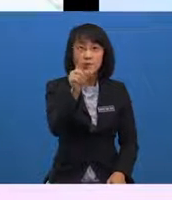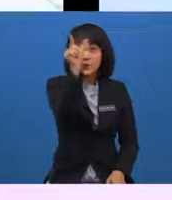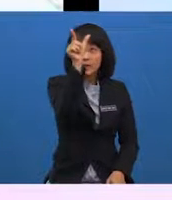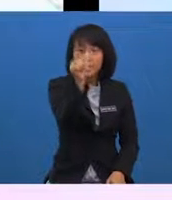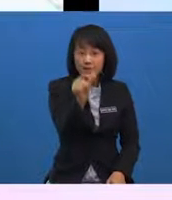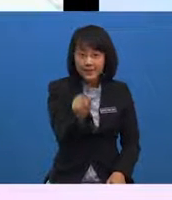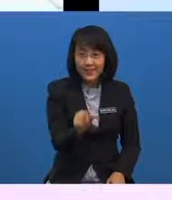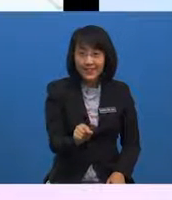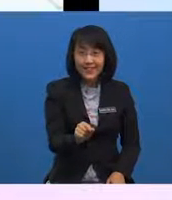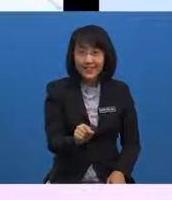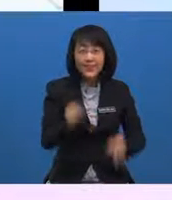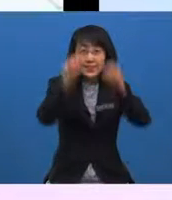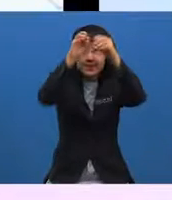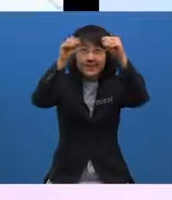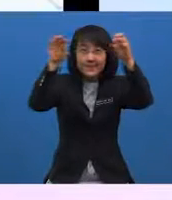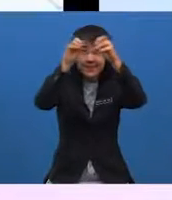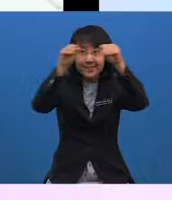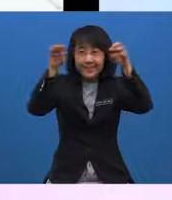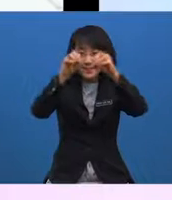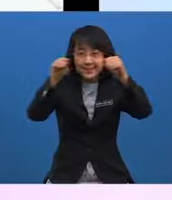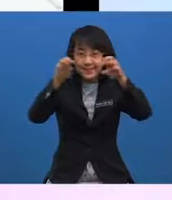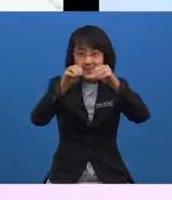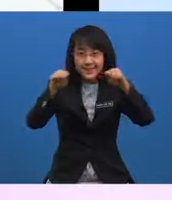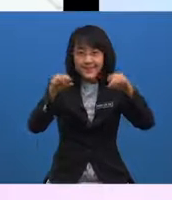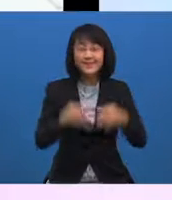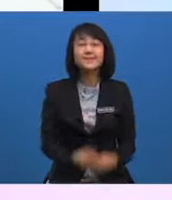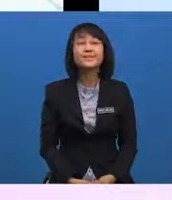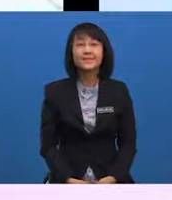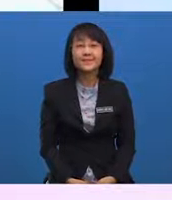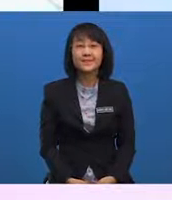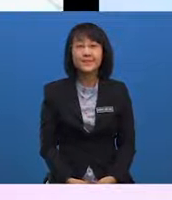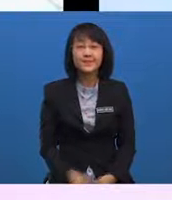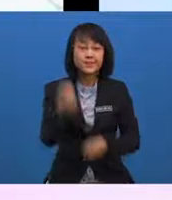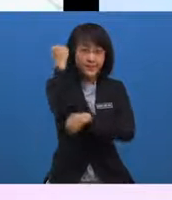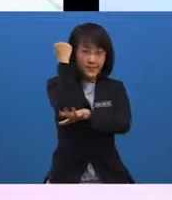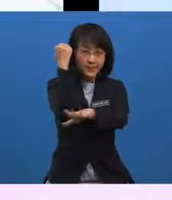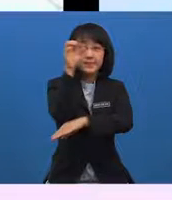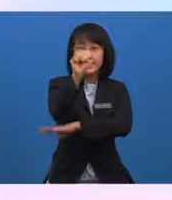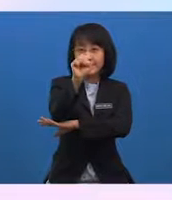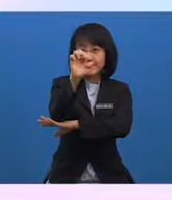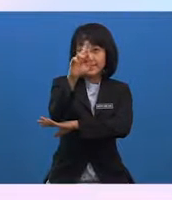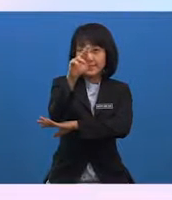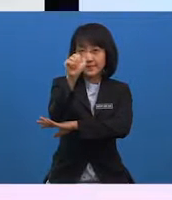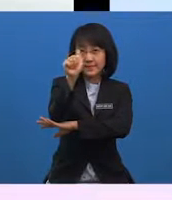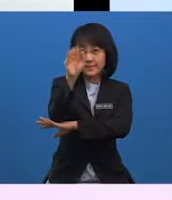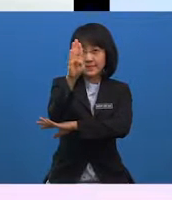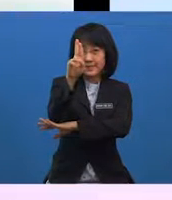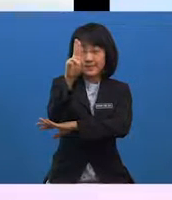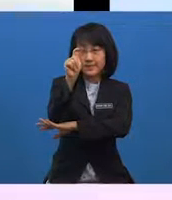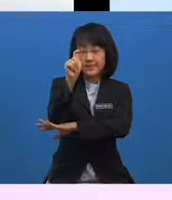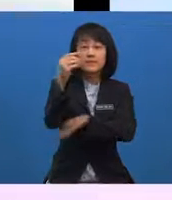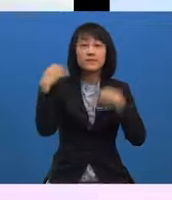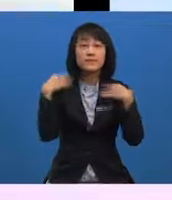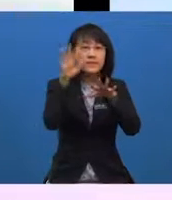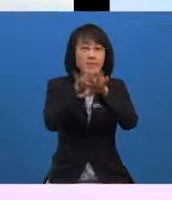mengeluarkan akar-akar yang lebih kecil. Manakala, akar serabut mempunyai